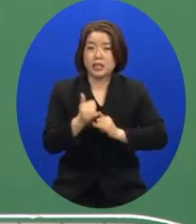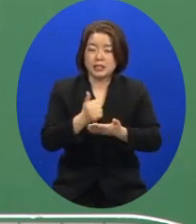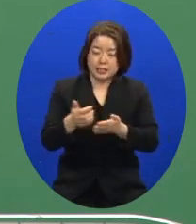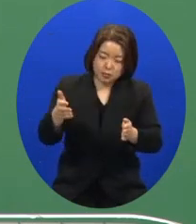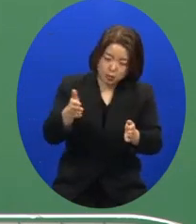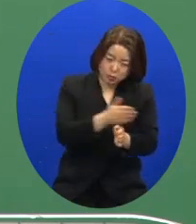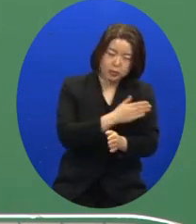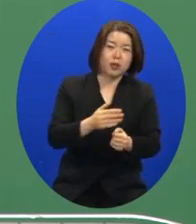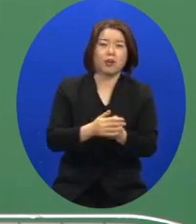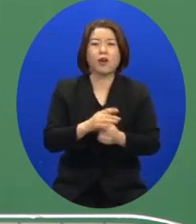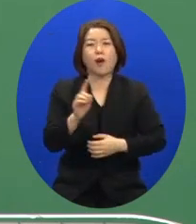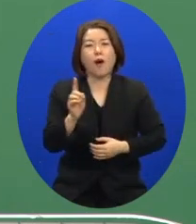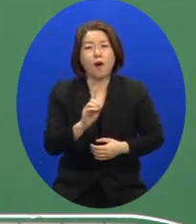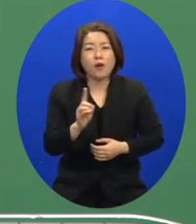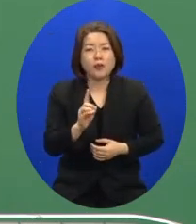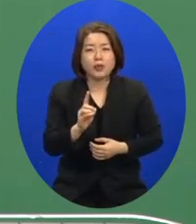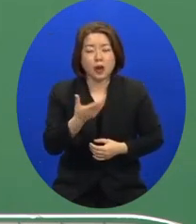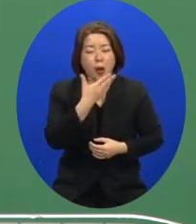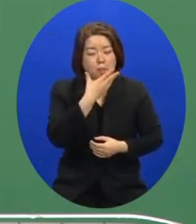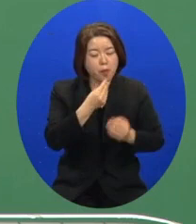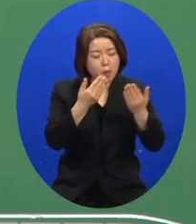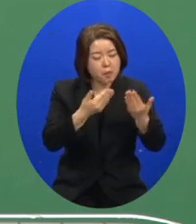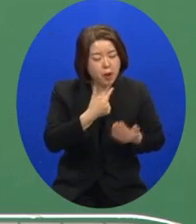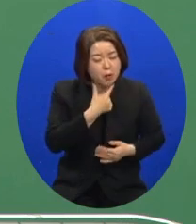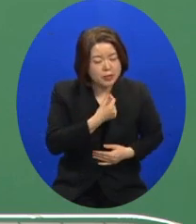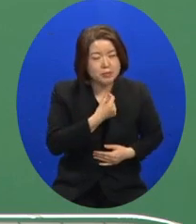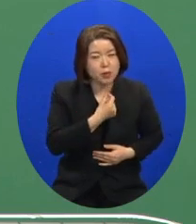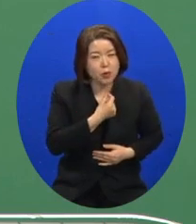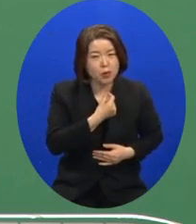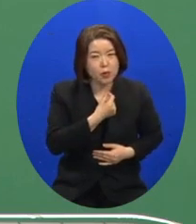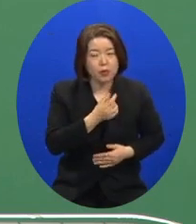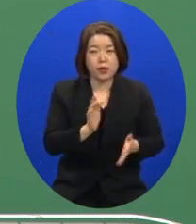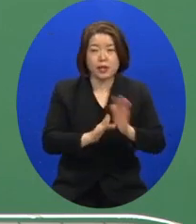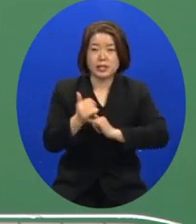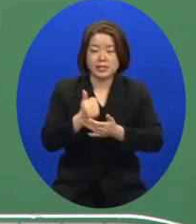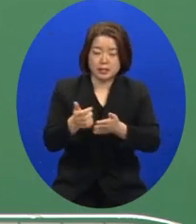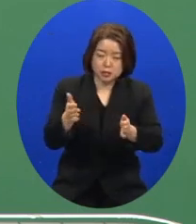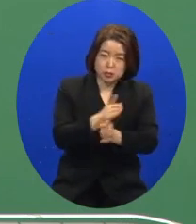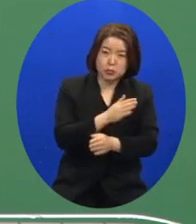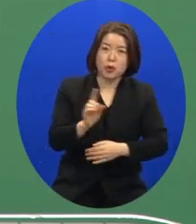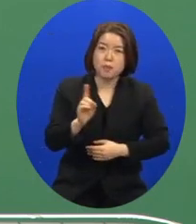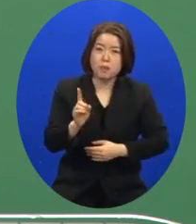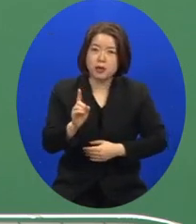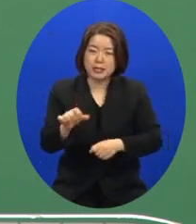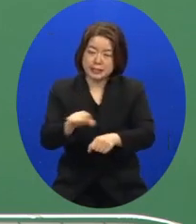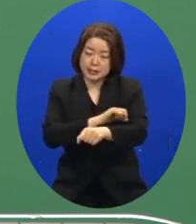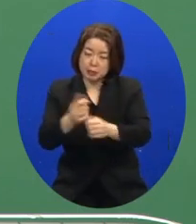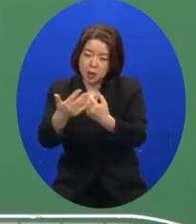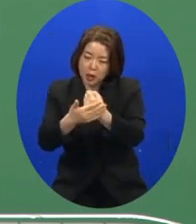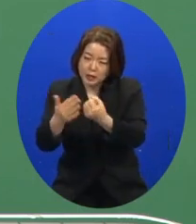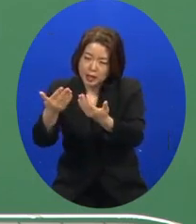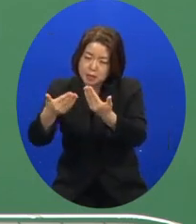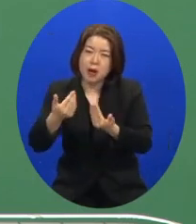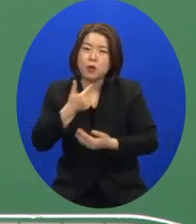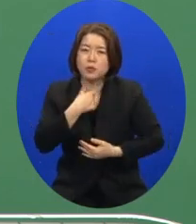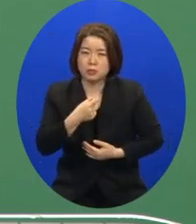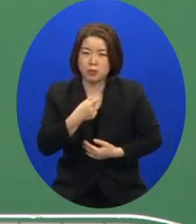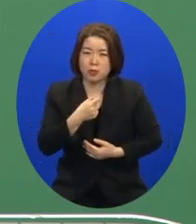예수님으로부터 어떤 복을 받으려고, 예수님으로부터 뭔가 특별한 은혜를